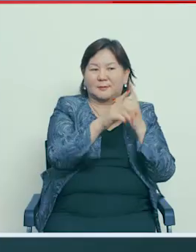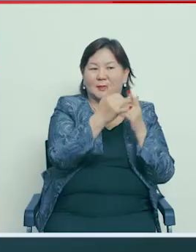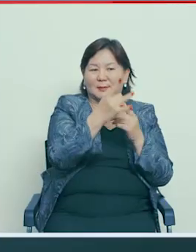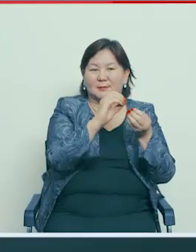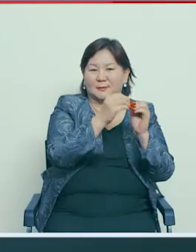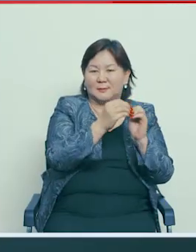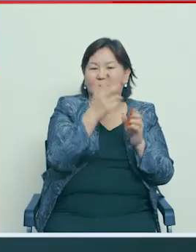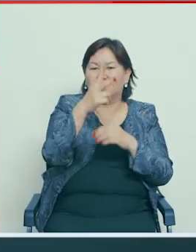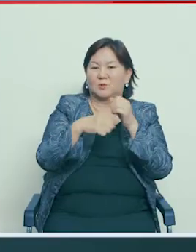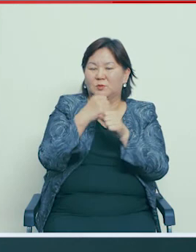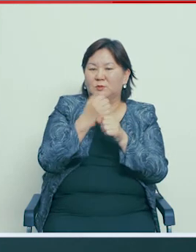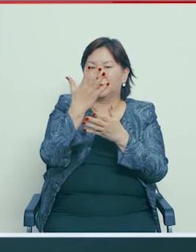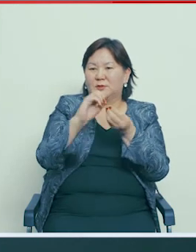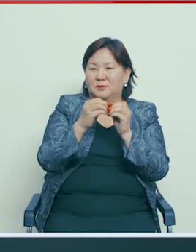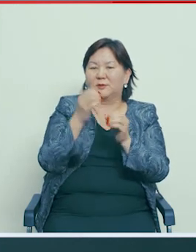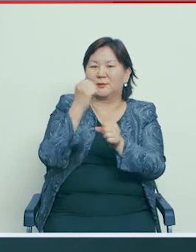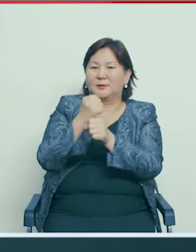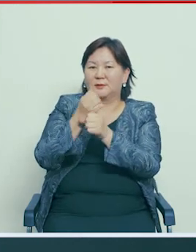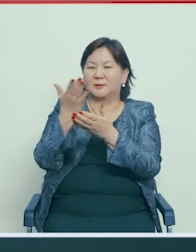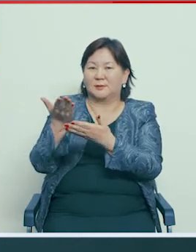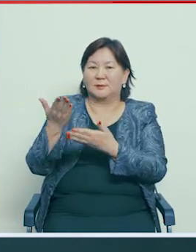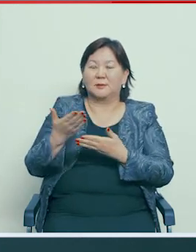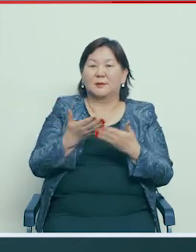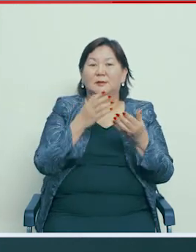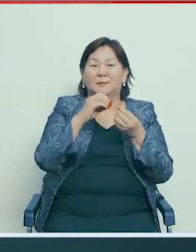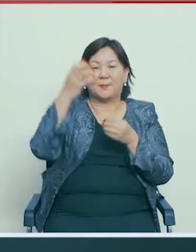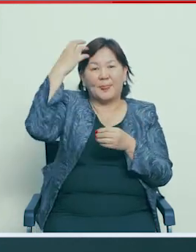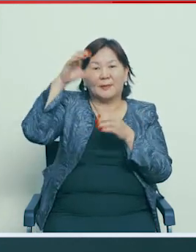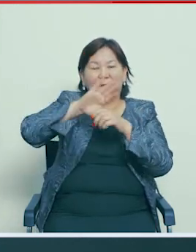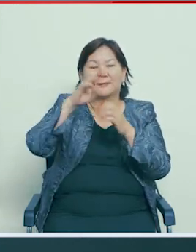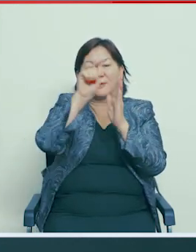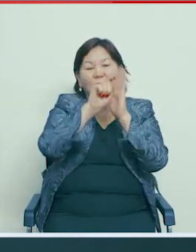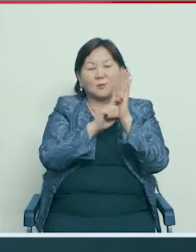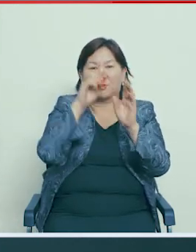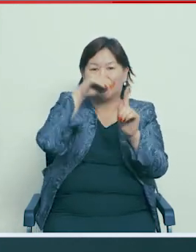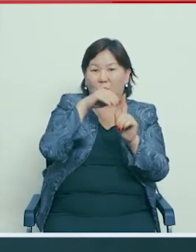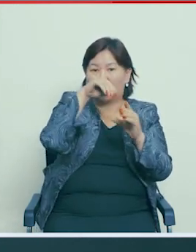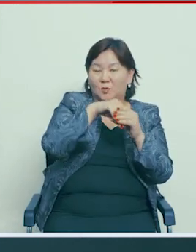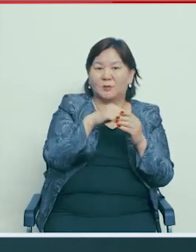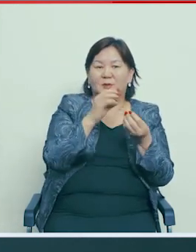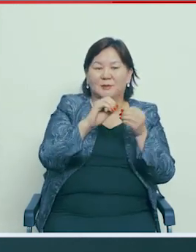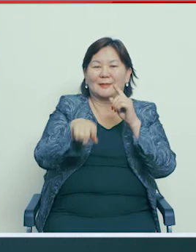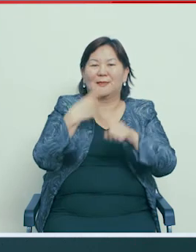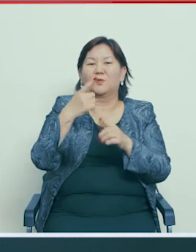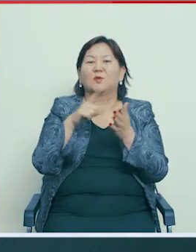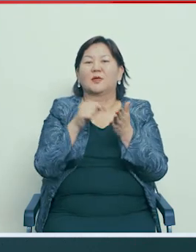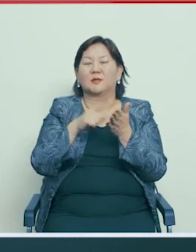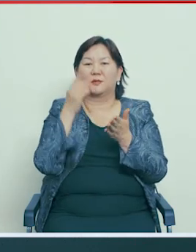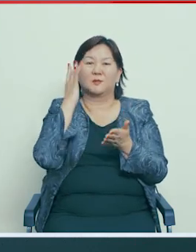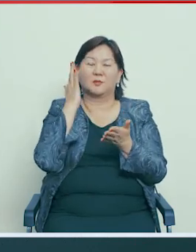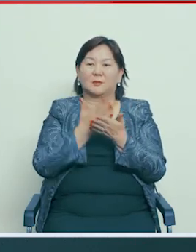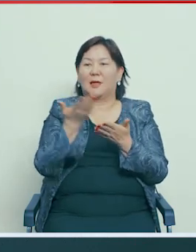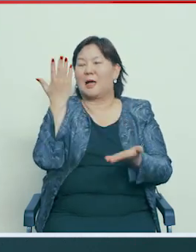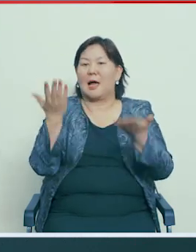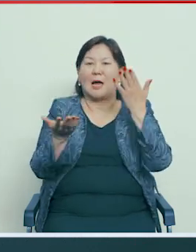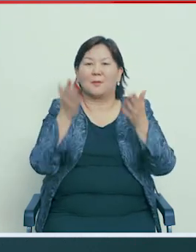хийн ингэж гаргаж ирж ингэж ажиллавал тий яг одоо засгийн газрын юм хөтөлбөртөө ингэж ажиллавал бид нар илүү хэрэгтэй гэж бодож байна. Бид нар бол